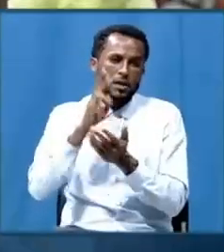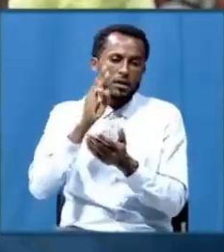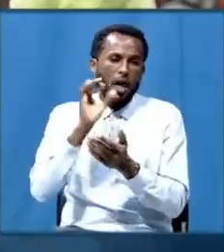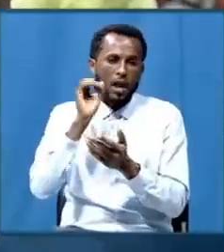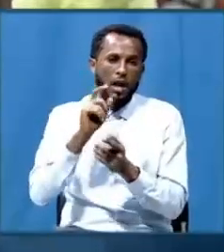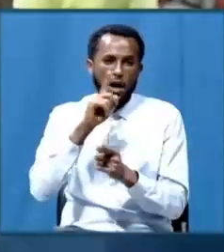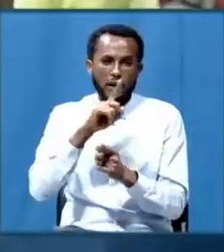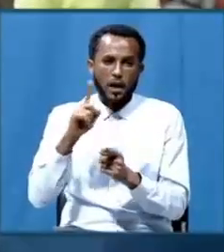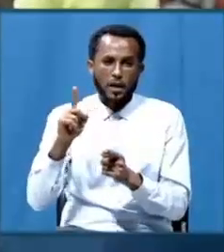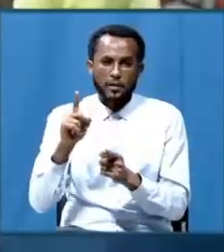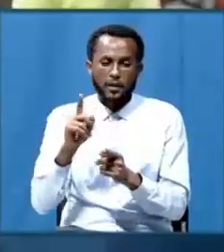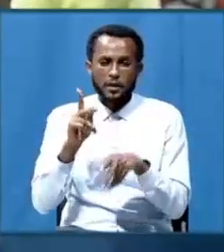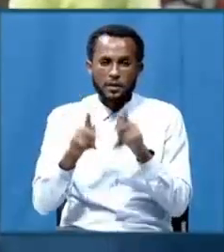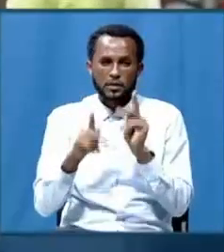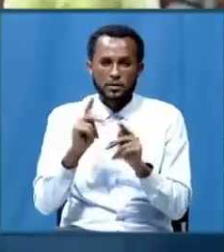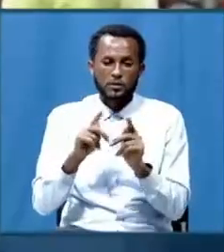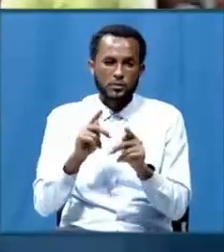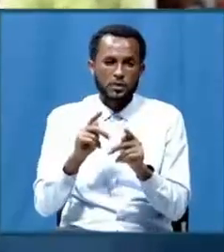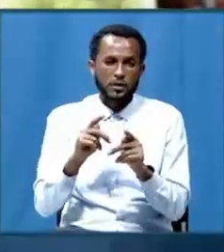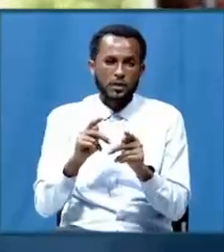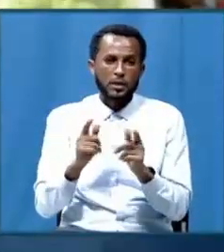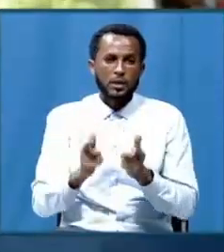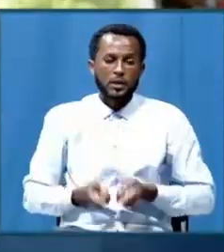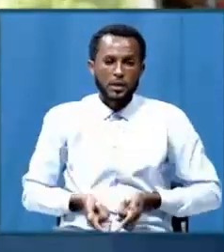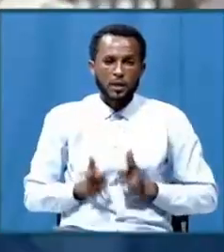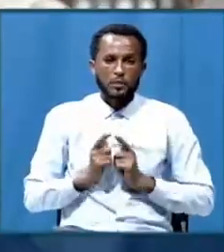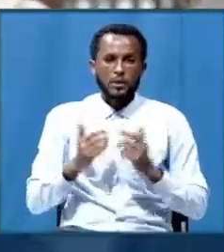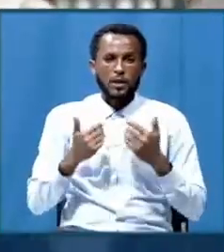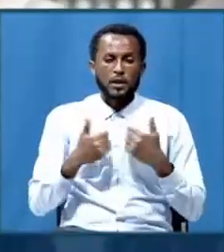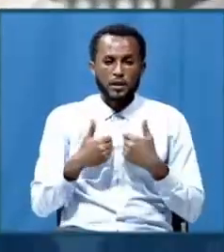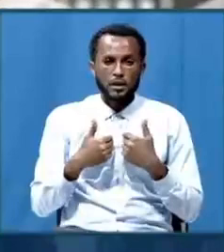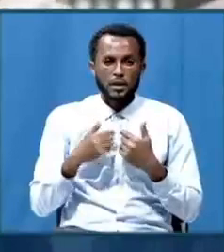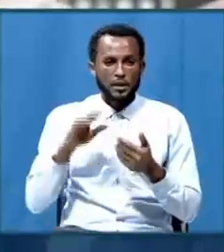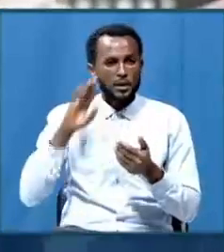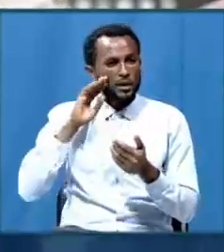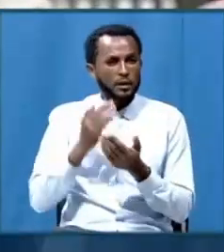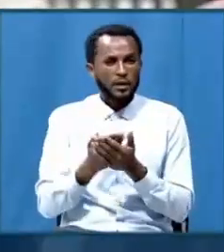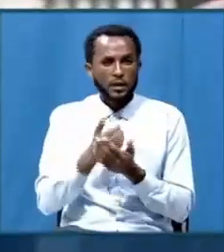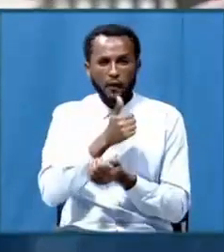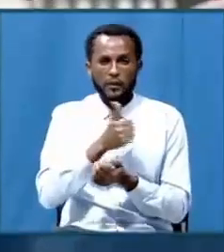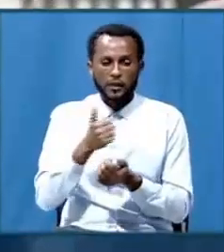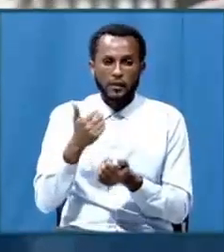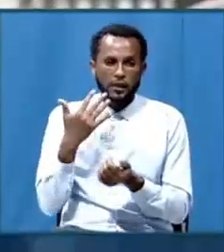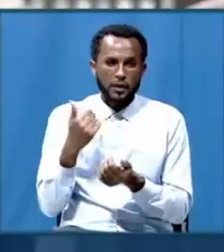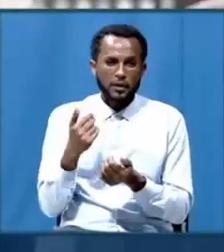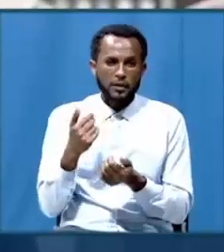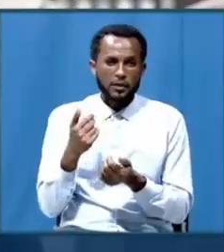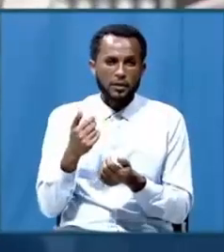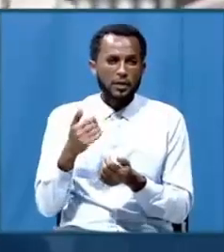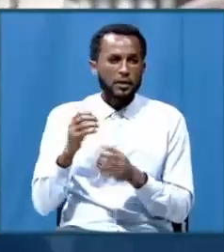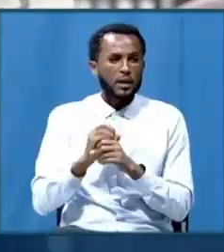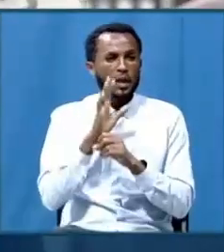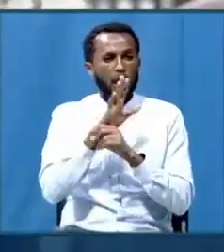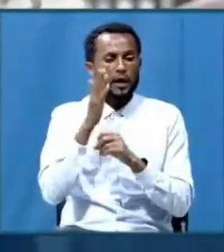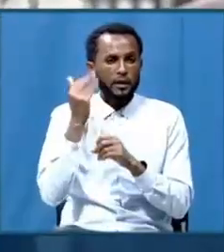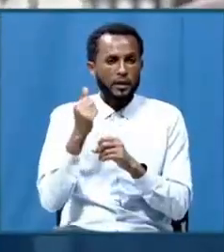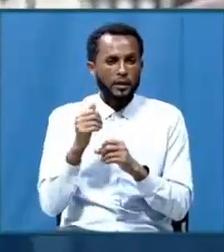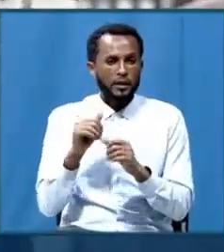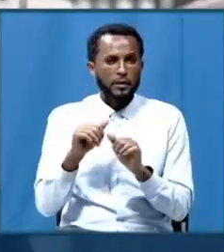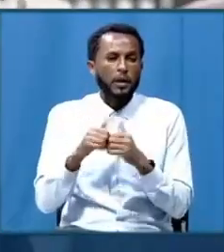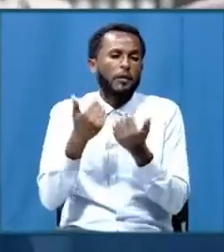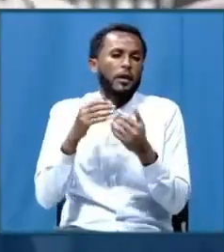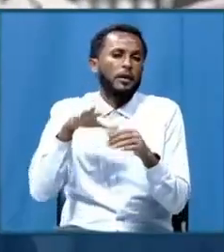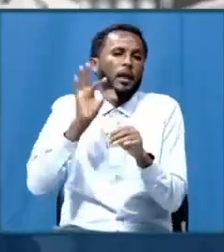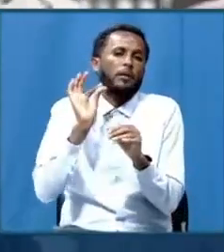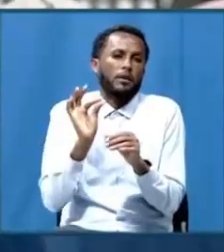በቃ ሓደሓደ ከምዚያትን ሻላ ህዝብን ኢና ንሕና ዘለና ሂወትና ደቀይ ነረን ኣነ ኣዲስ ኣበባ ንሳተን እውን ኢሉ ካለይ ነረን እንደቀይ በበይ